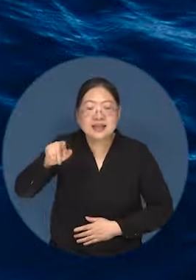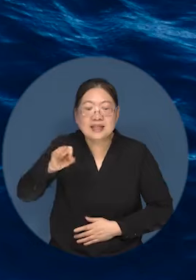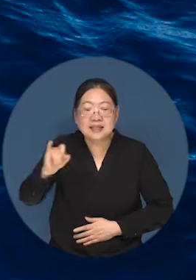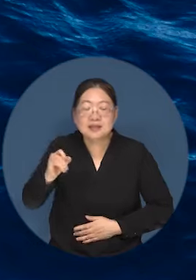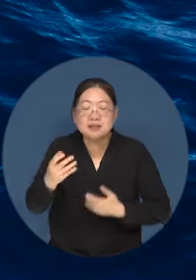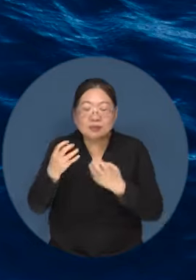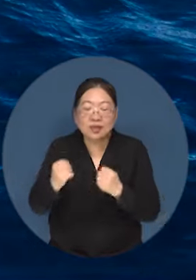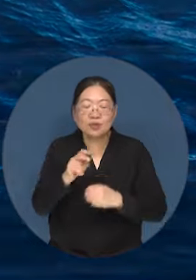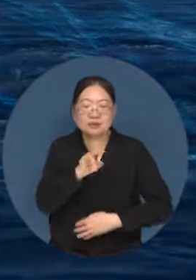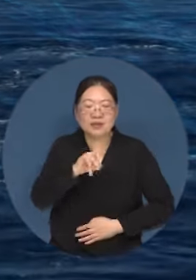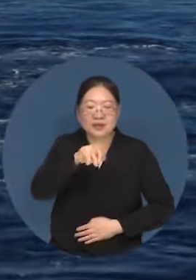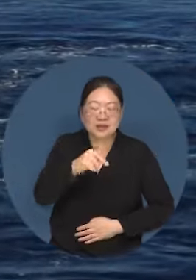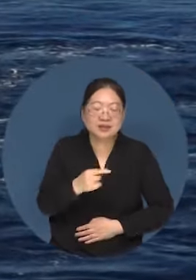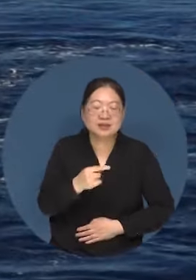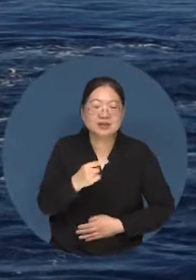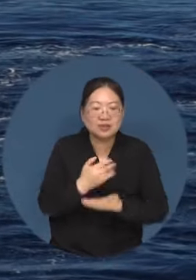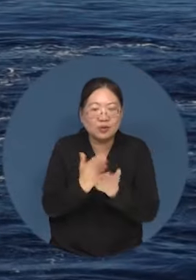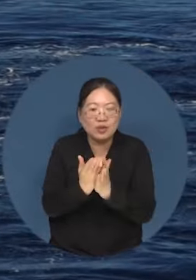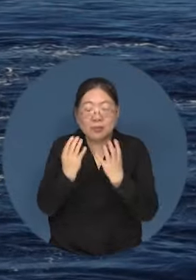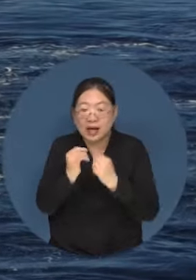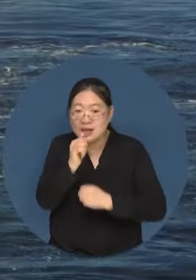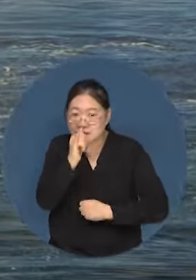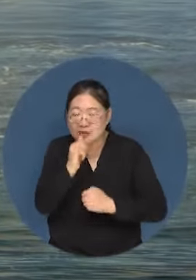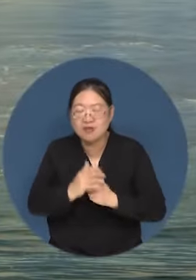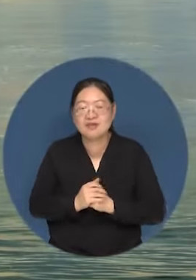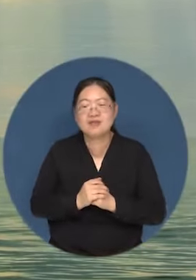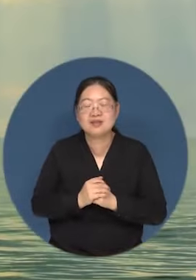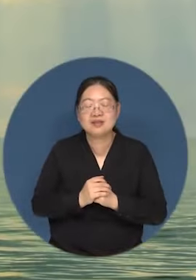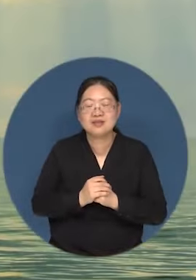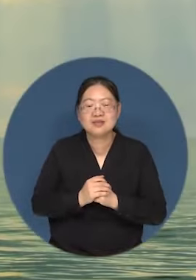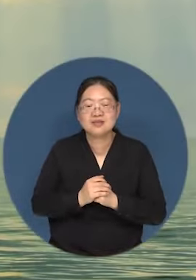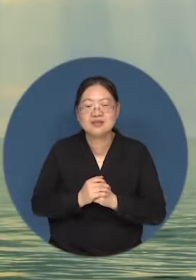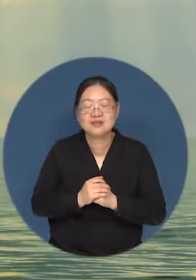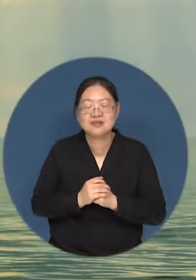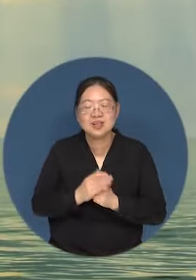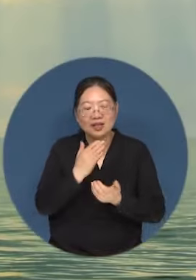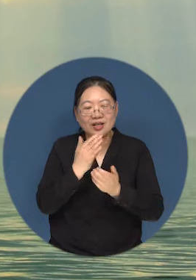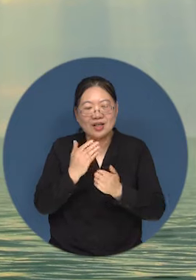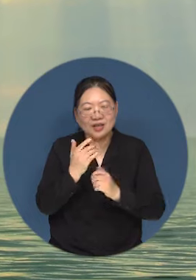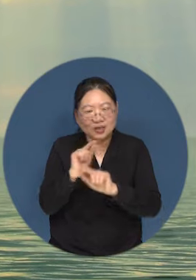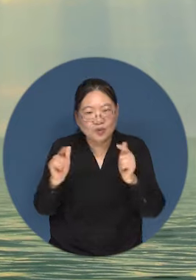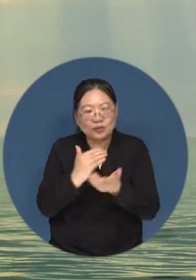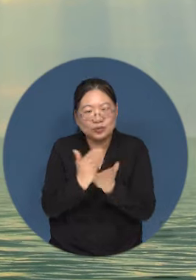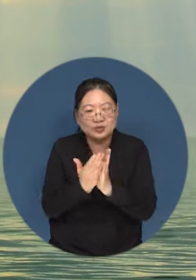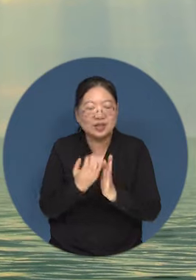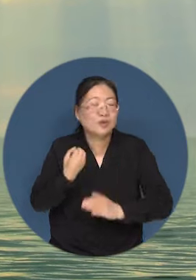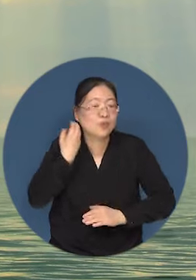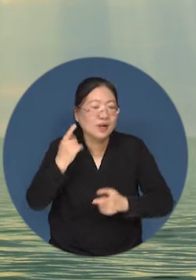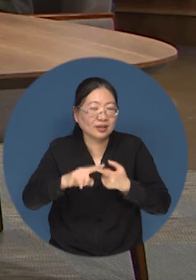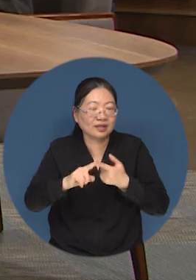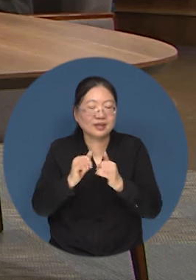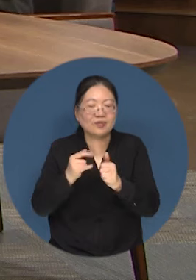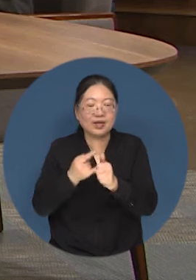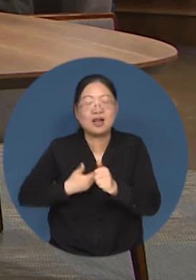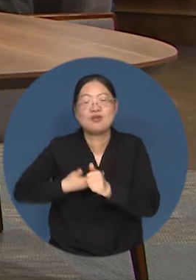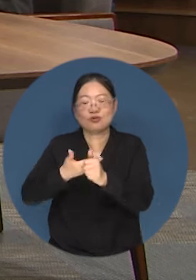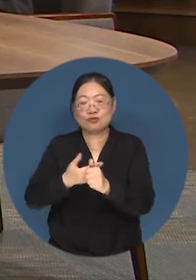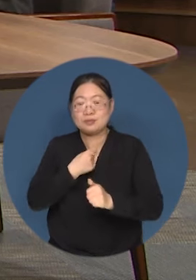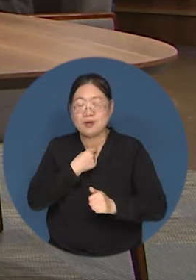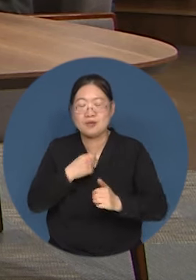많은데 이런 사람들이 이런 돌고래들을 이런 고래들을 사람들이 좀 더 많이 알았으면 좋겠거든요.